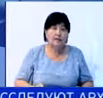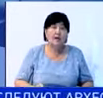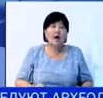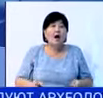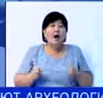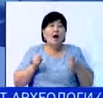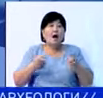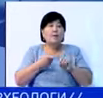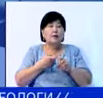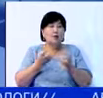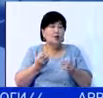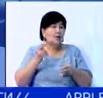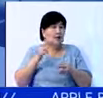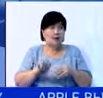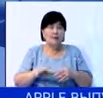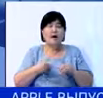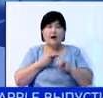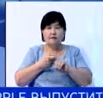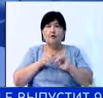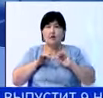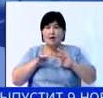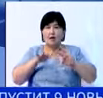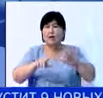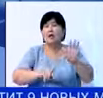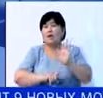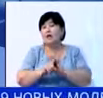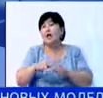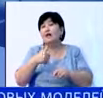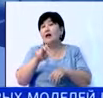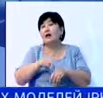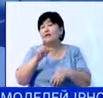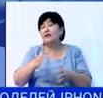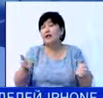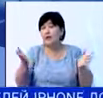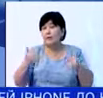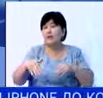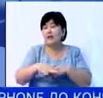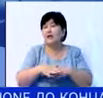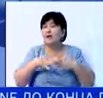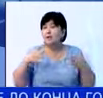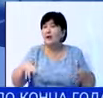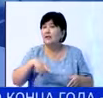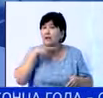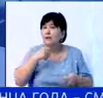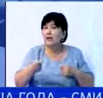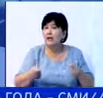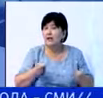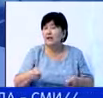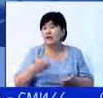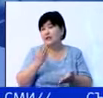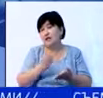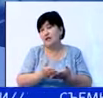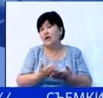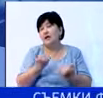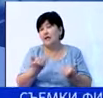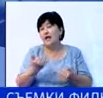Опасность заражения еще не миновала. Вирус продолжает атаку. Главный врач области призвал население максимально соблюдать меры предосторожности